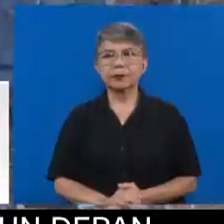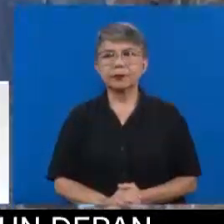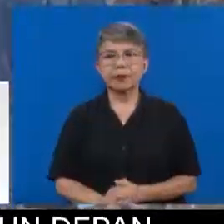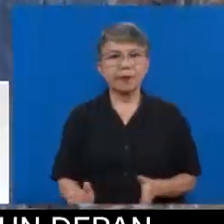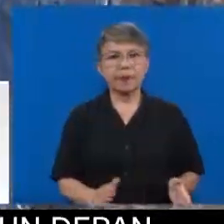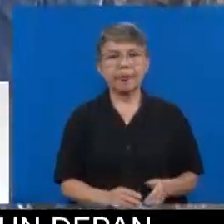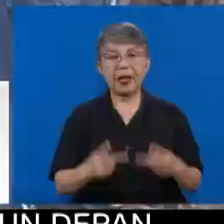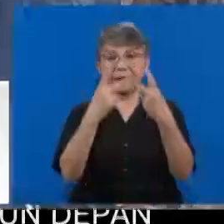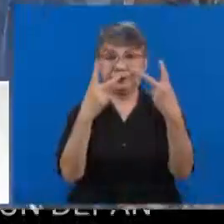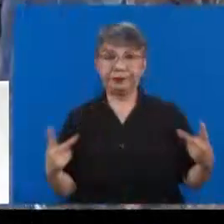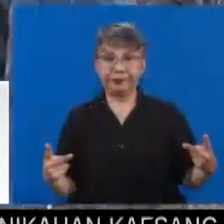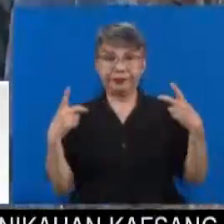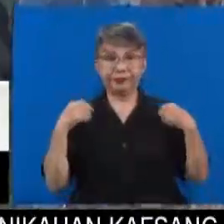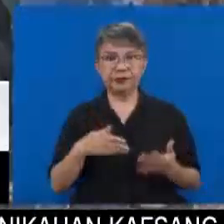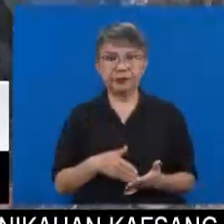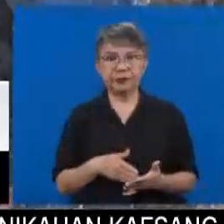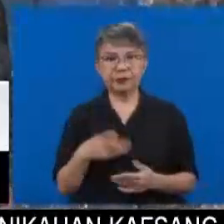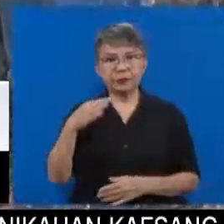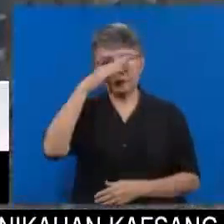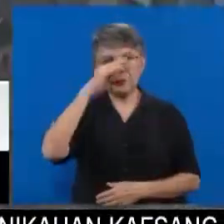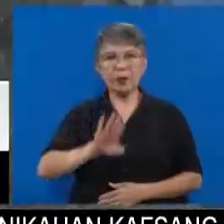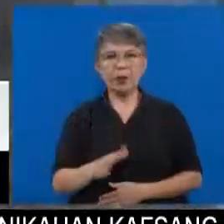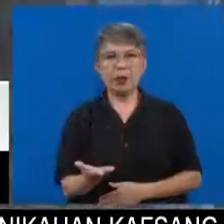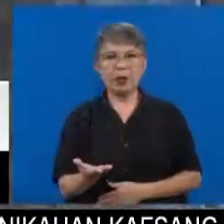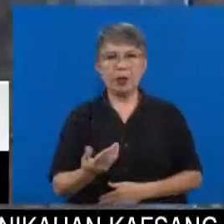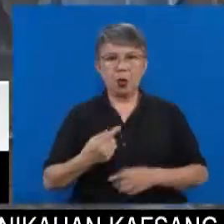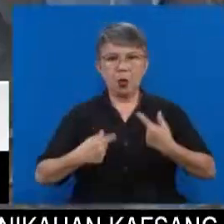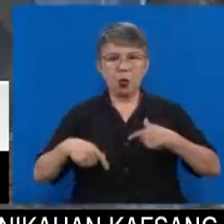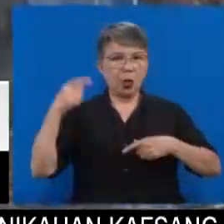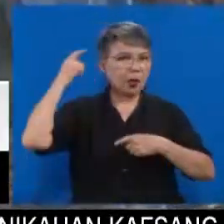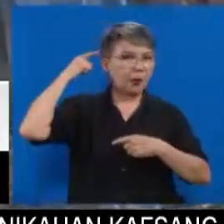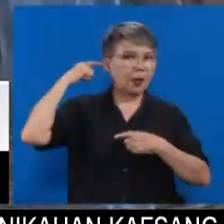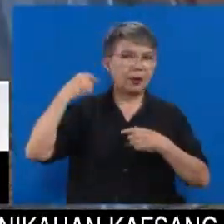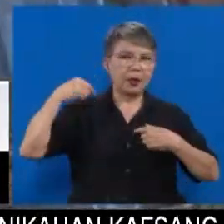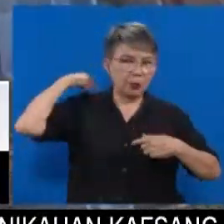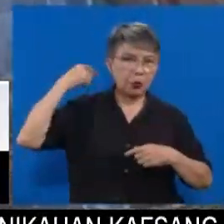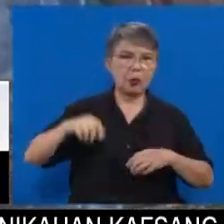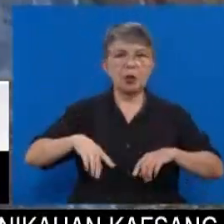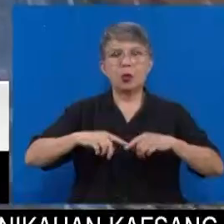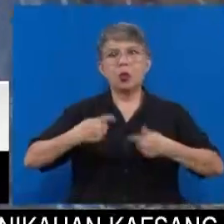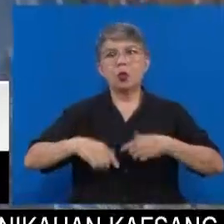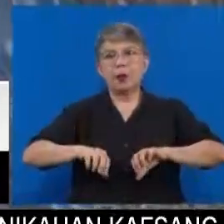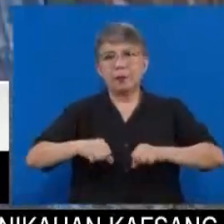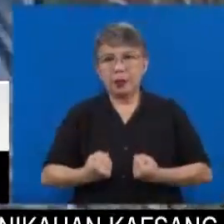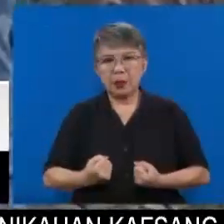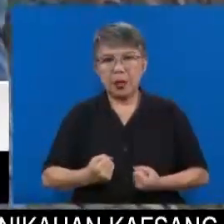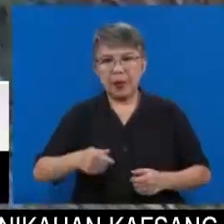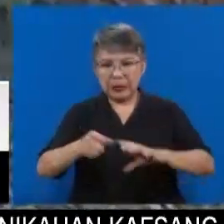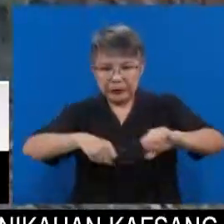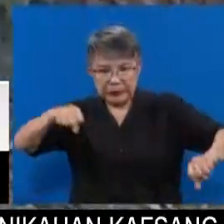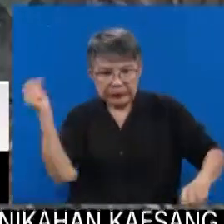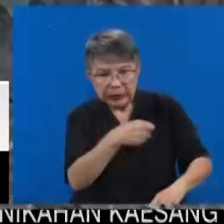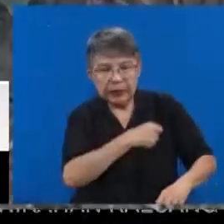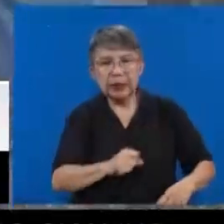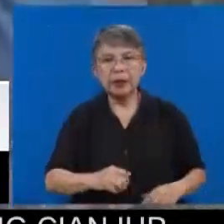Sementara itu di Kendal, Jawa Tengah, seorang pemuda ditemukan tewas dengan luka parah di bagian kepala dan punggung yang diduga akibat sabetan benda tajam